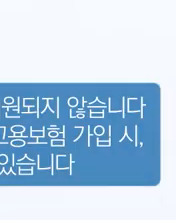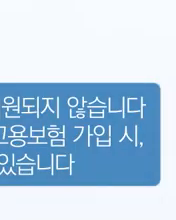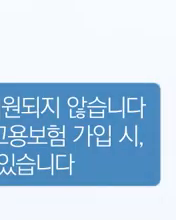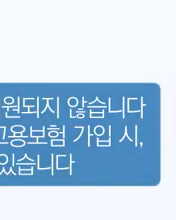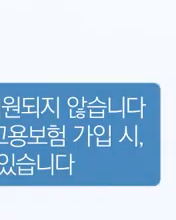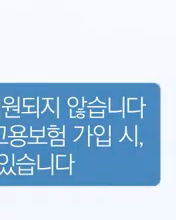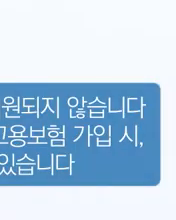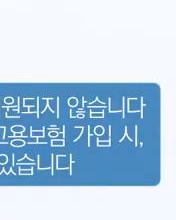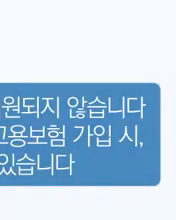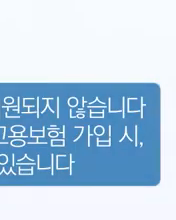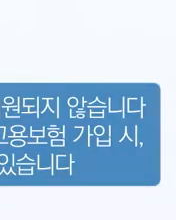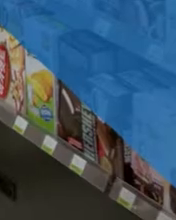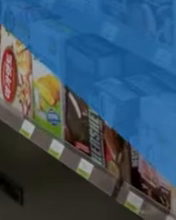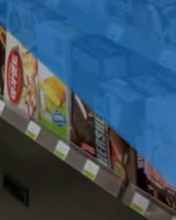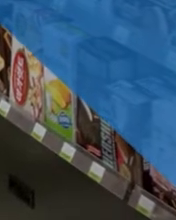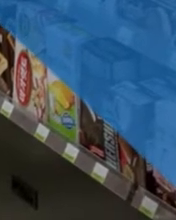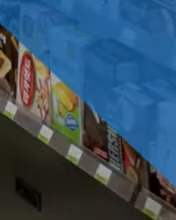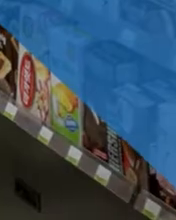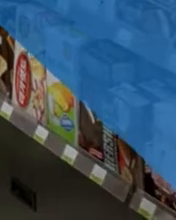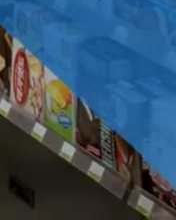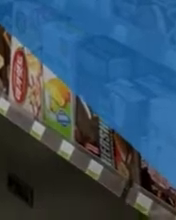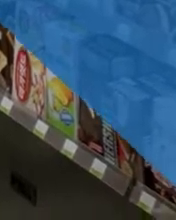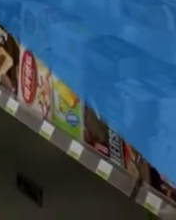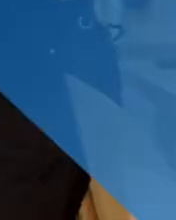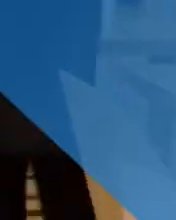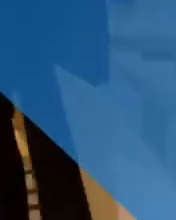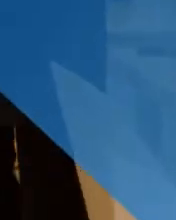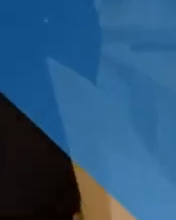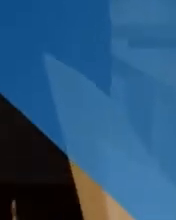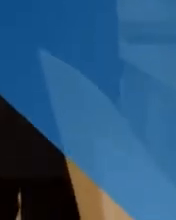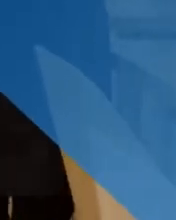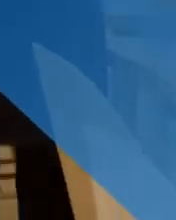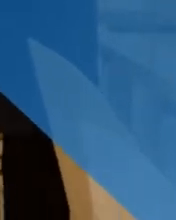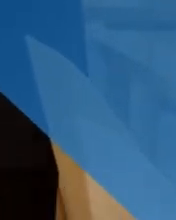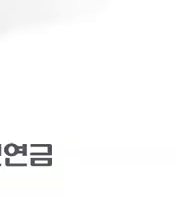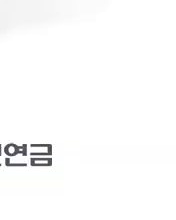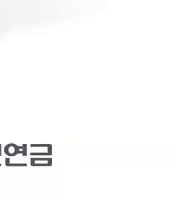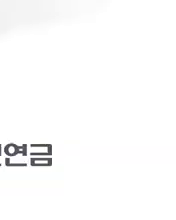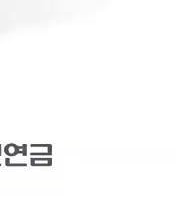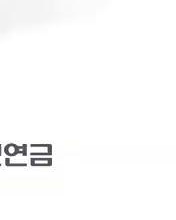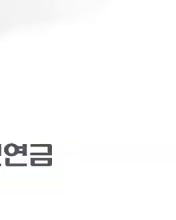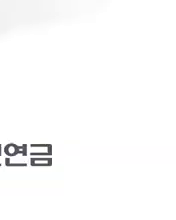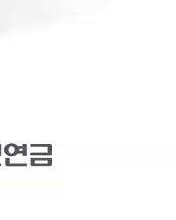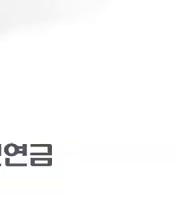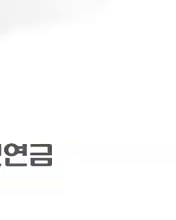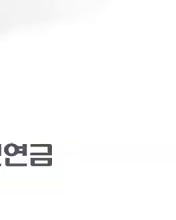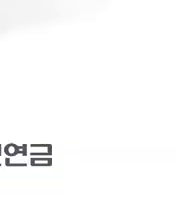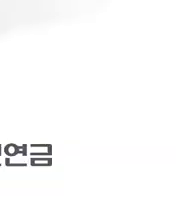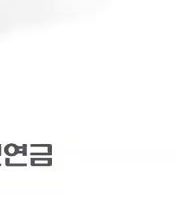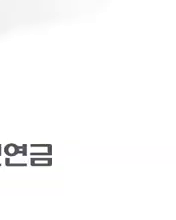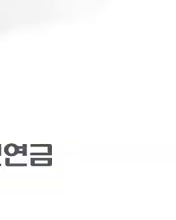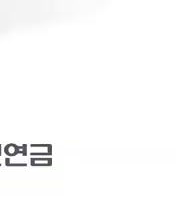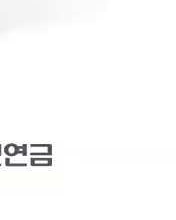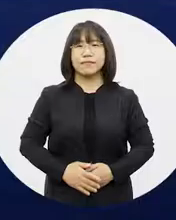보험료의 80%를 지원합니다. 부담은 나누리, 혜택은 두루누리.